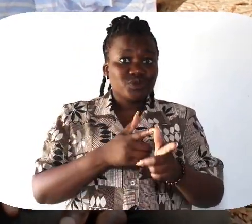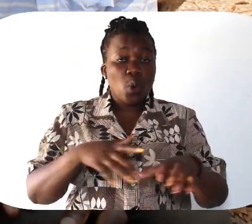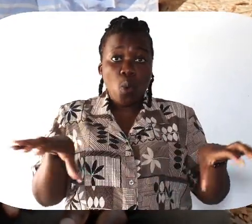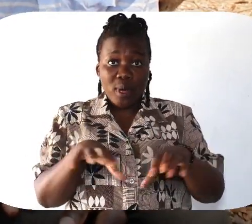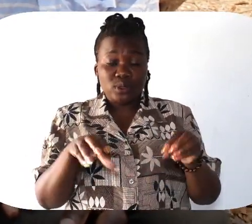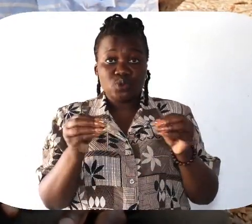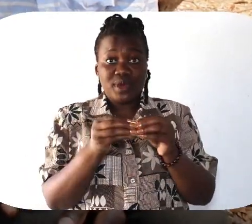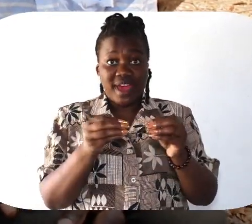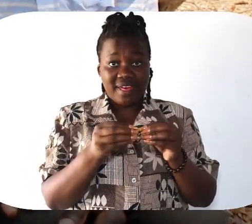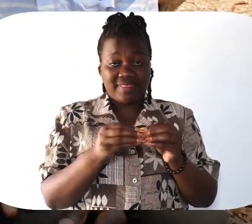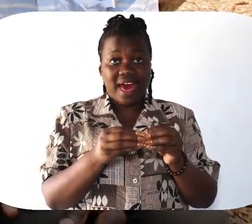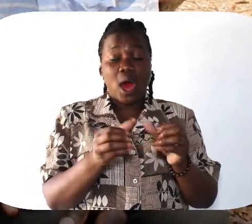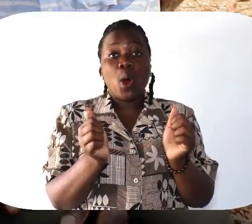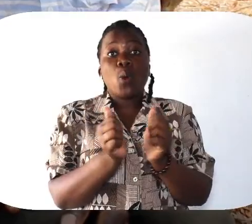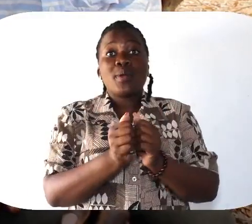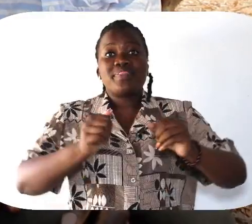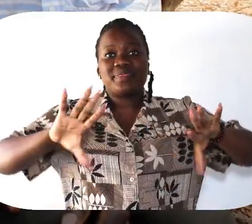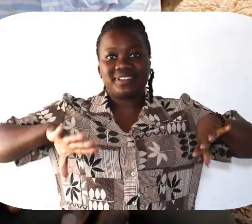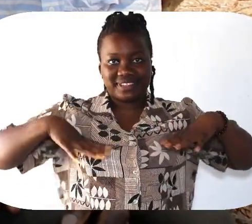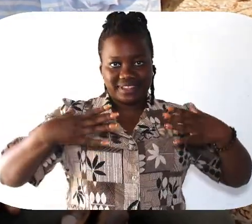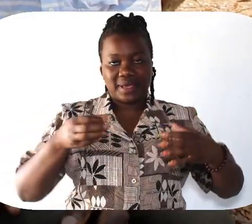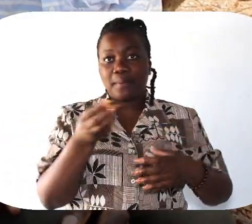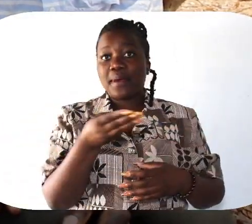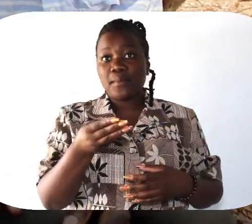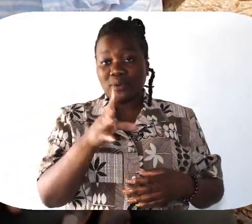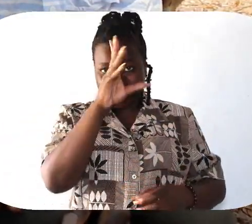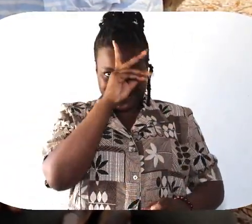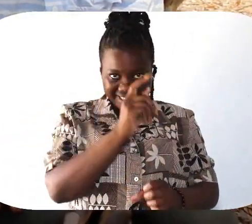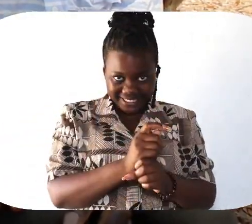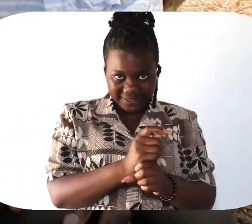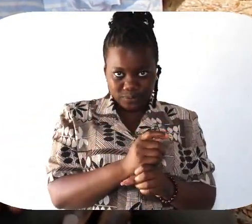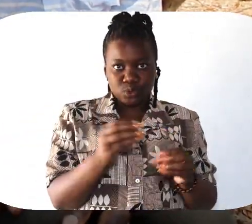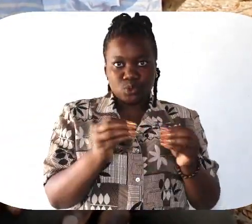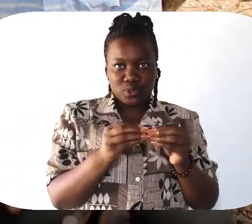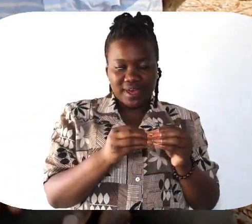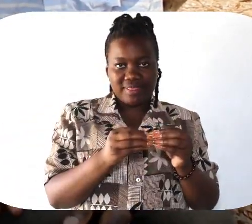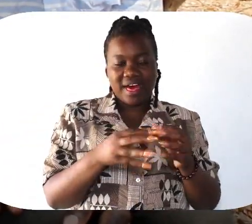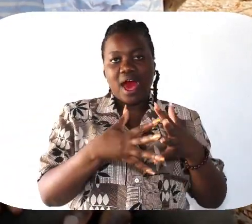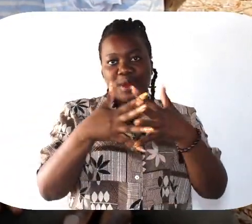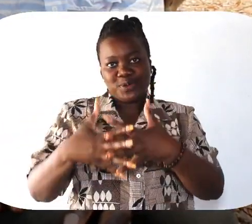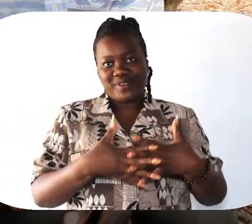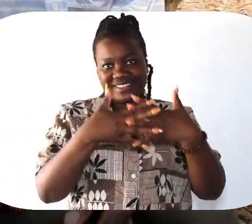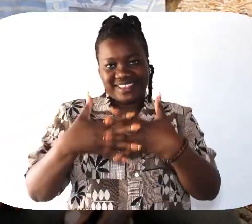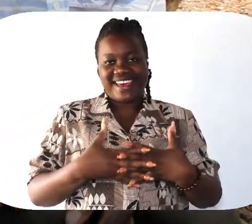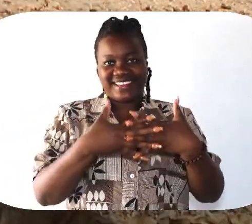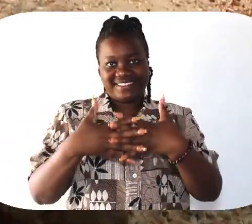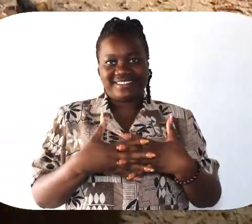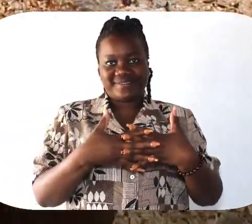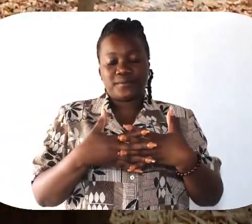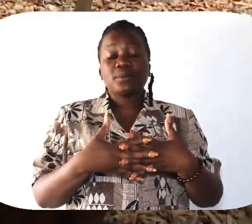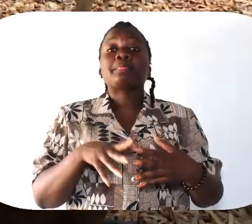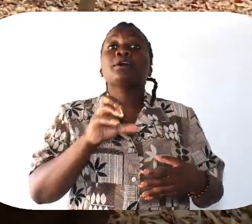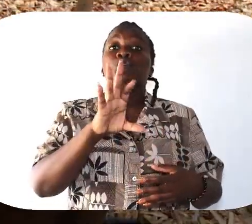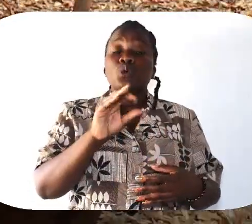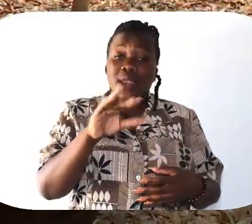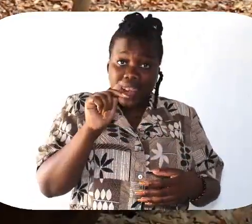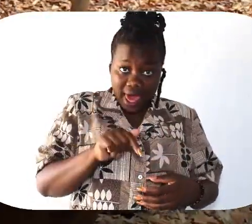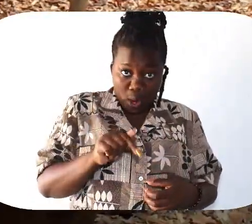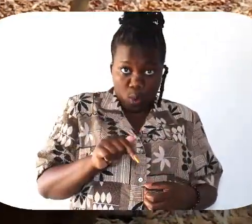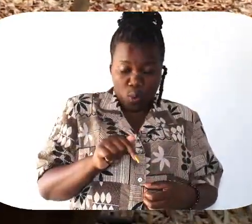dzidziswe kushanda nanhu akaremara. Nge Zimbabwe Trust dzichishanda pamwepo ne